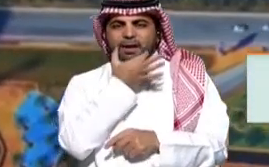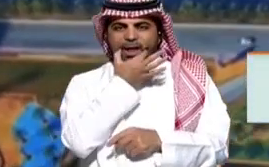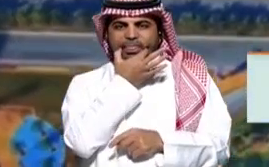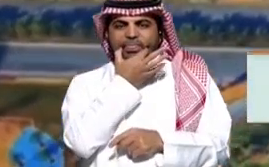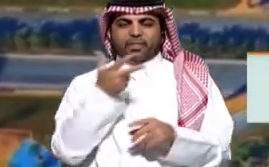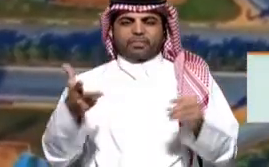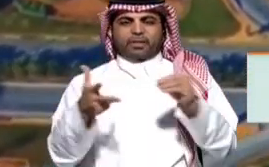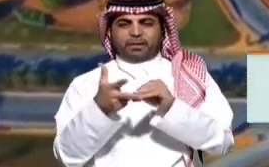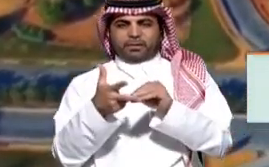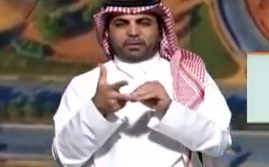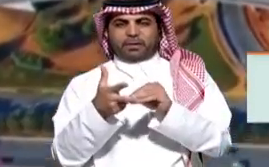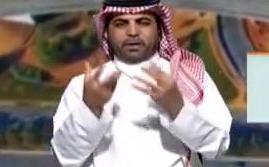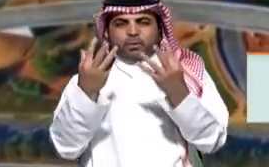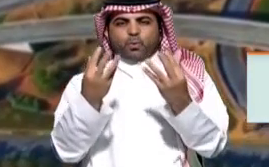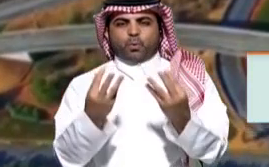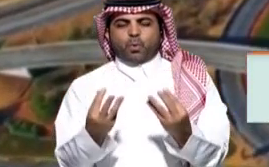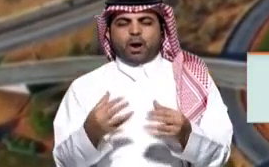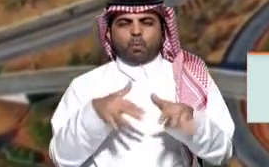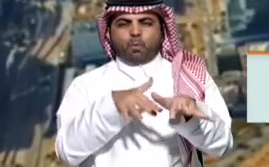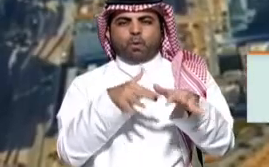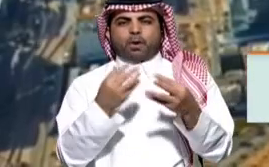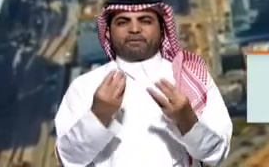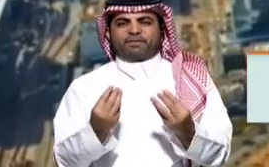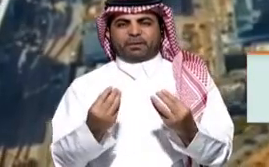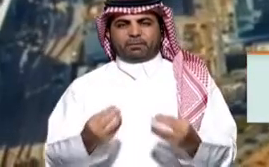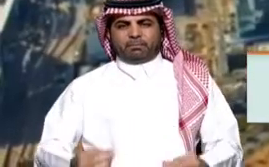في الترتيب الثالث في انخفاض الحركة.